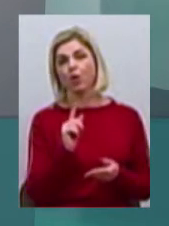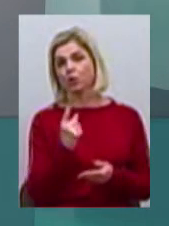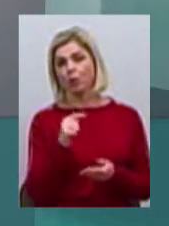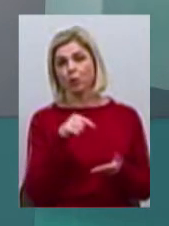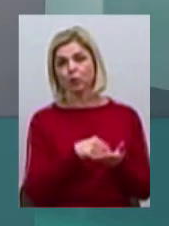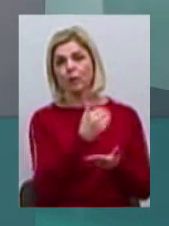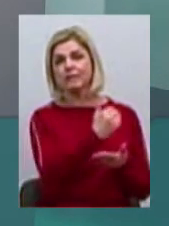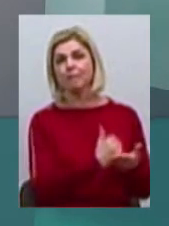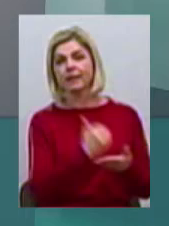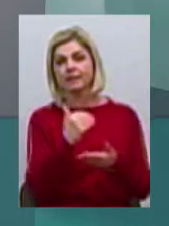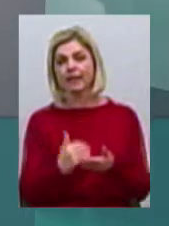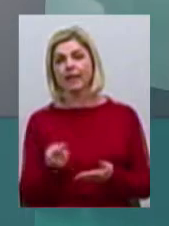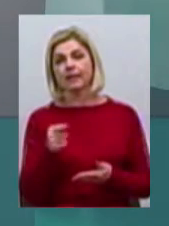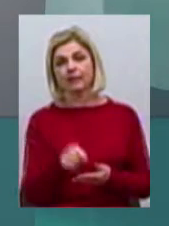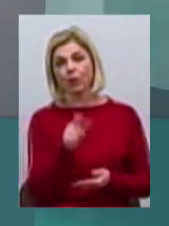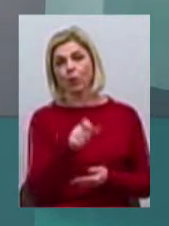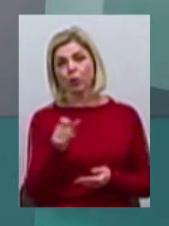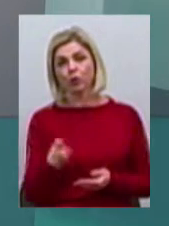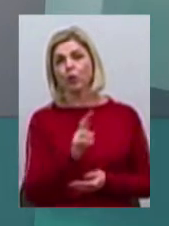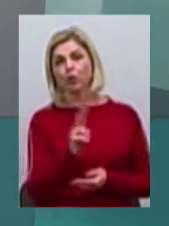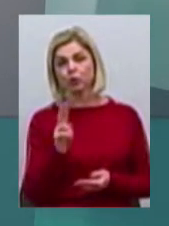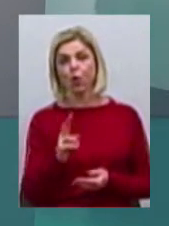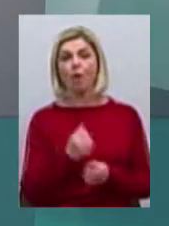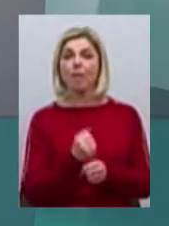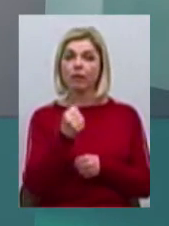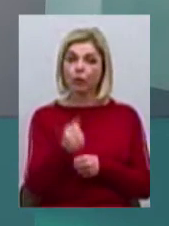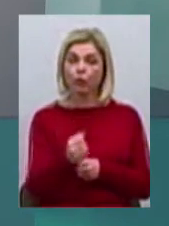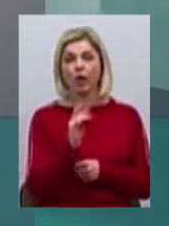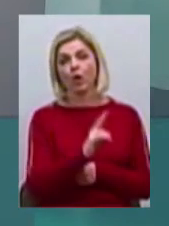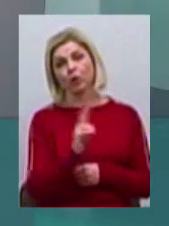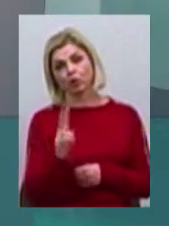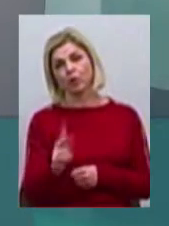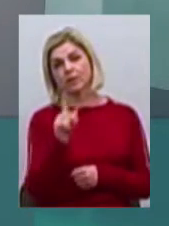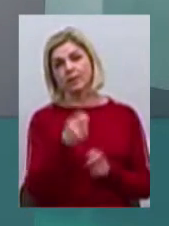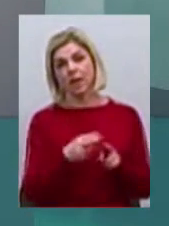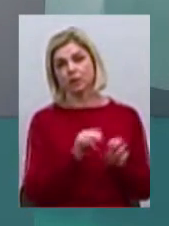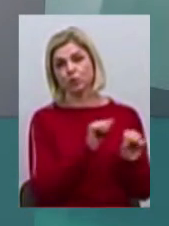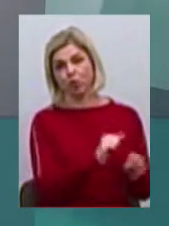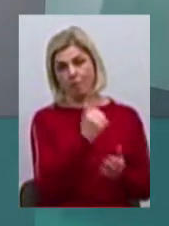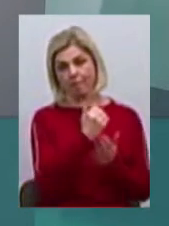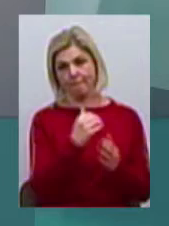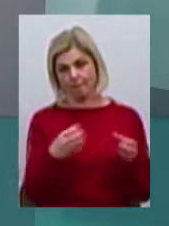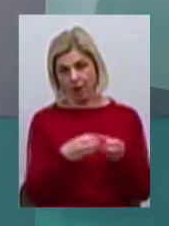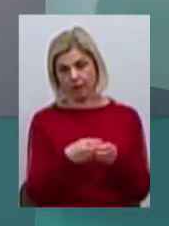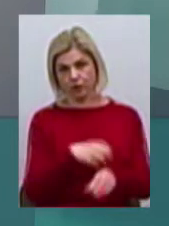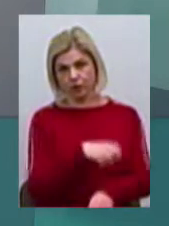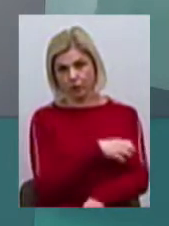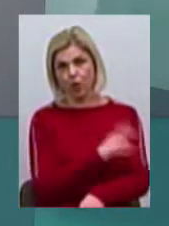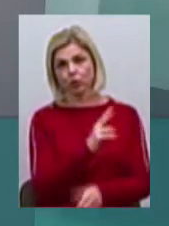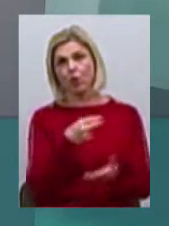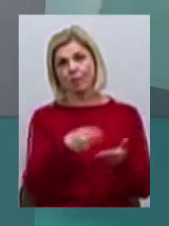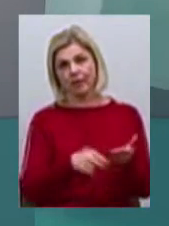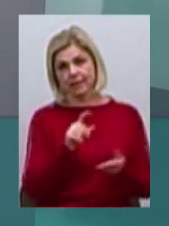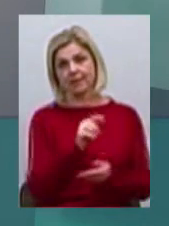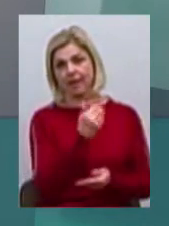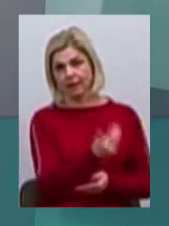ідуть списки тих людей, які балотуються, і списки тих, хто за цю партію, хто підтримував, підписувався за них. І